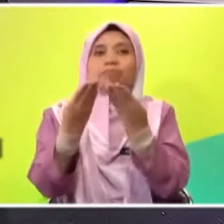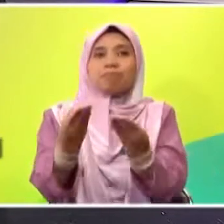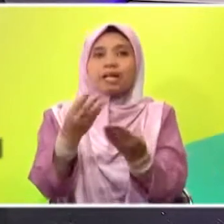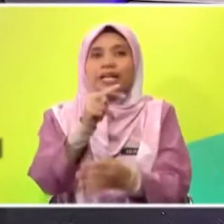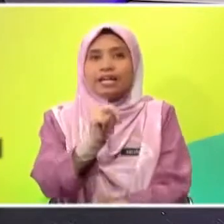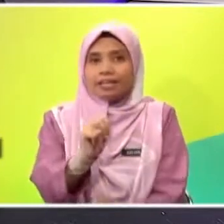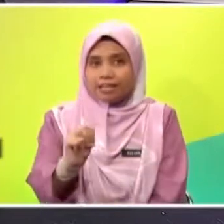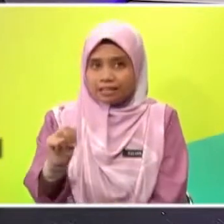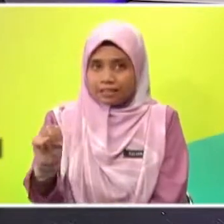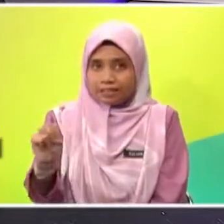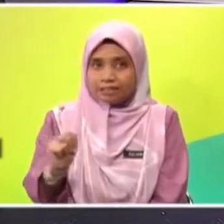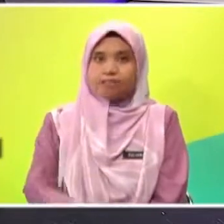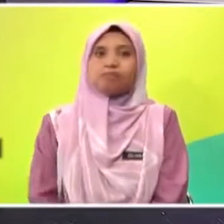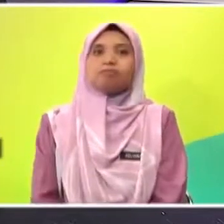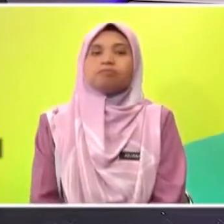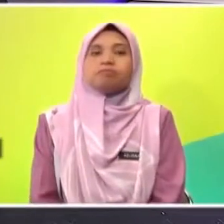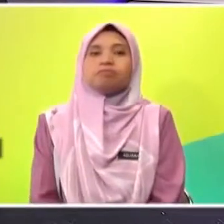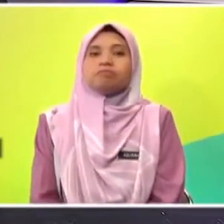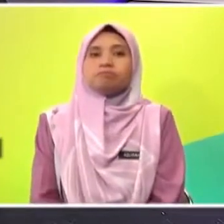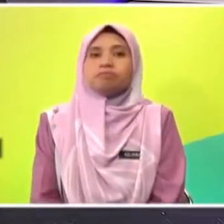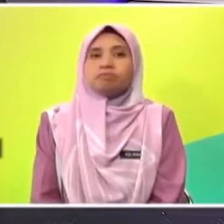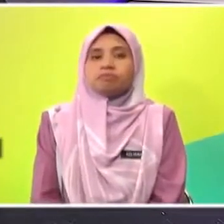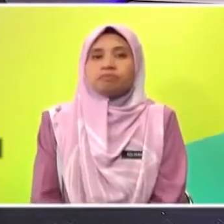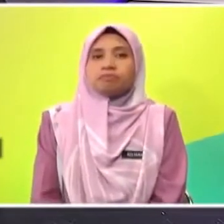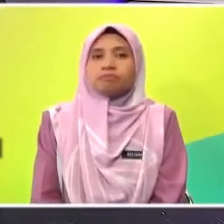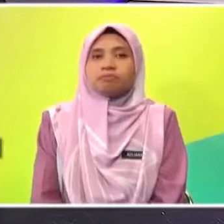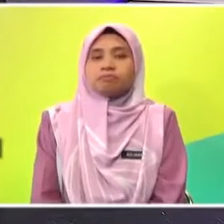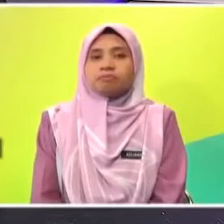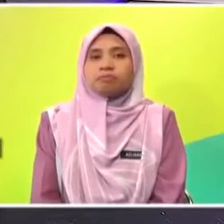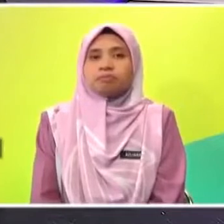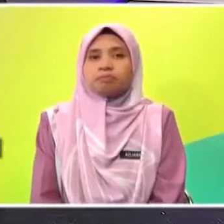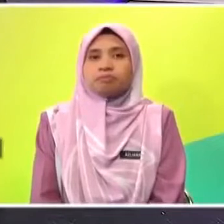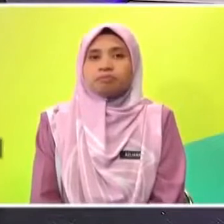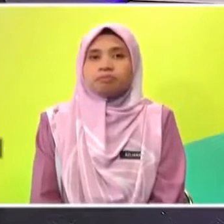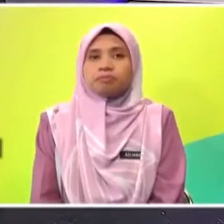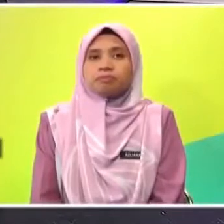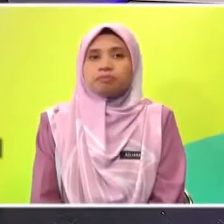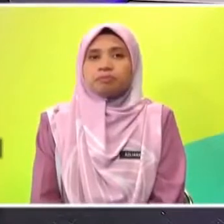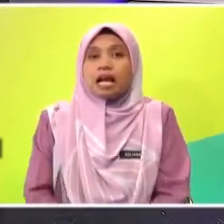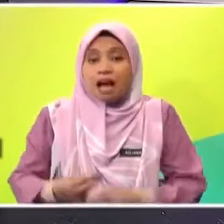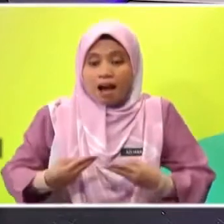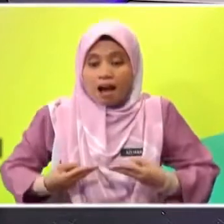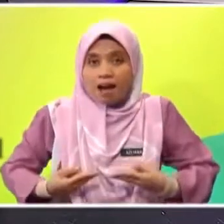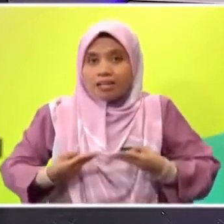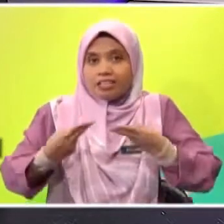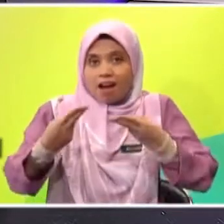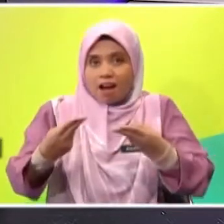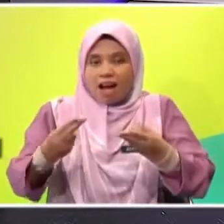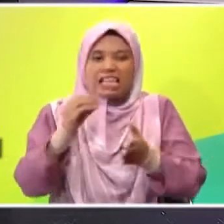diketok stiker karena Hey penyampaian hadiah